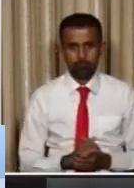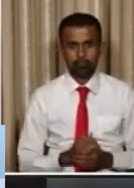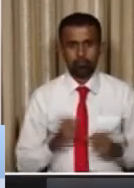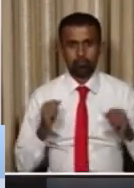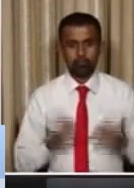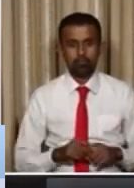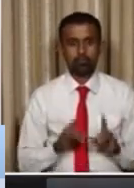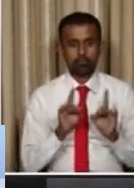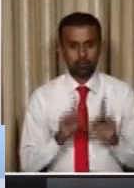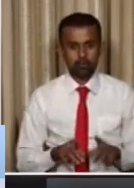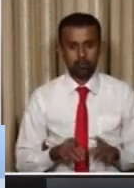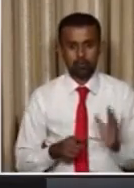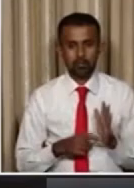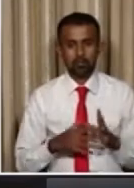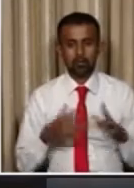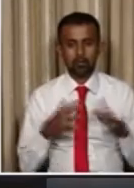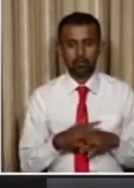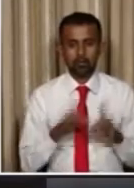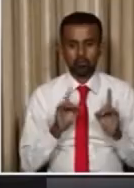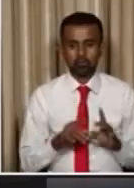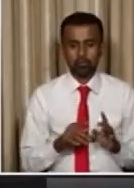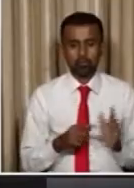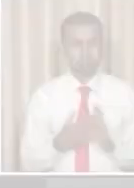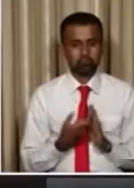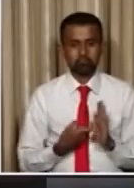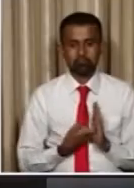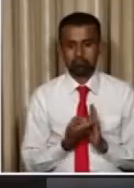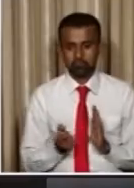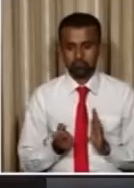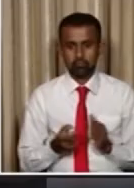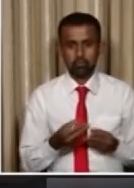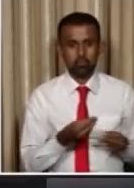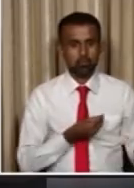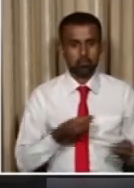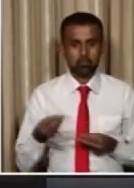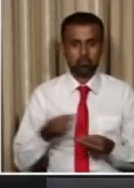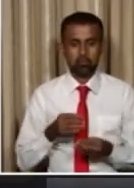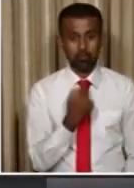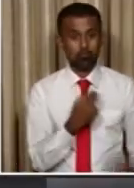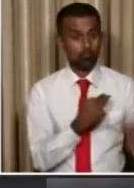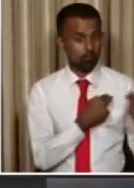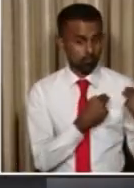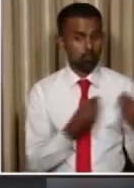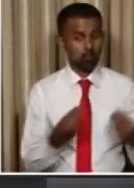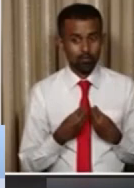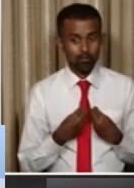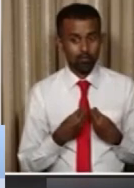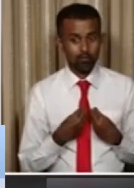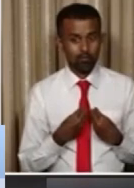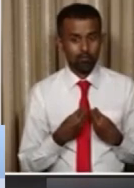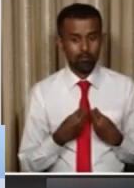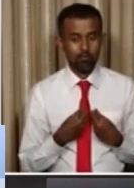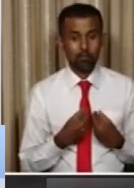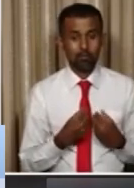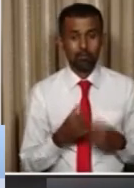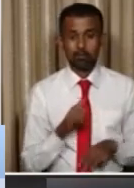පත්වීමත් එක්ක නීත්‍යානුකූල සහ නීත්‍යානුකූල නොවන ගණදුණු ගොඩක් සමාජය තුළ සිද්ධ වෙනවා. අපි අවධානම ගත්තා. මේ